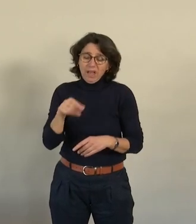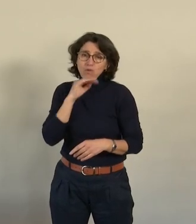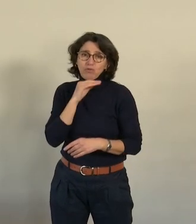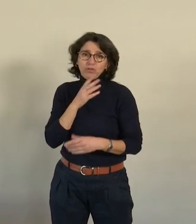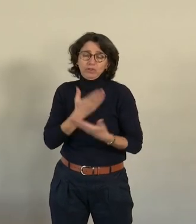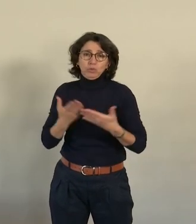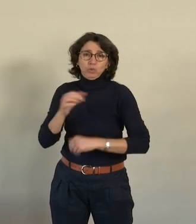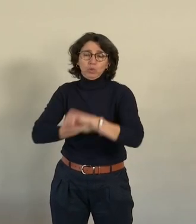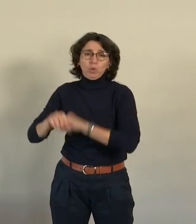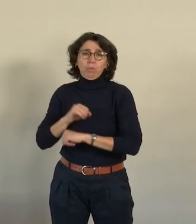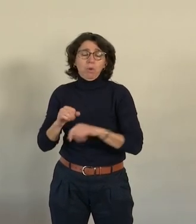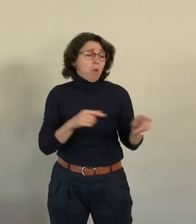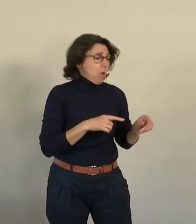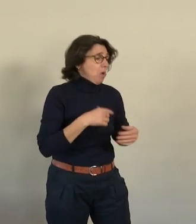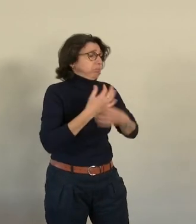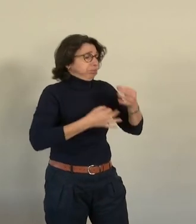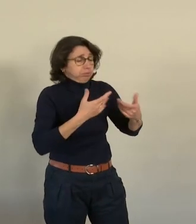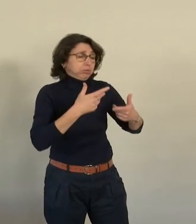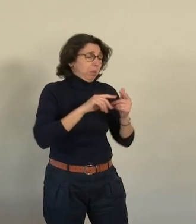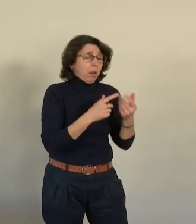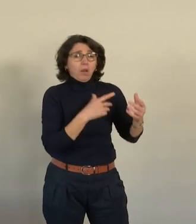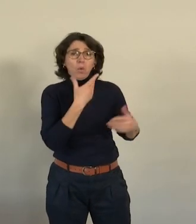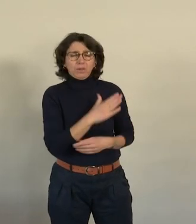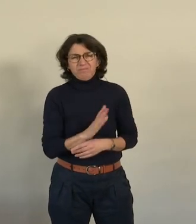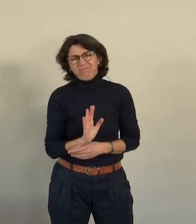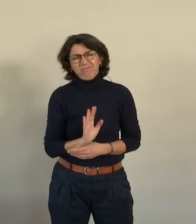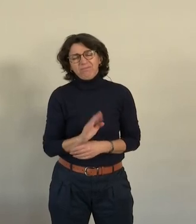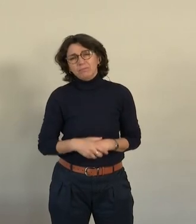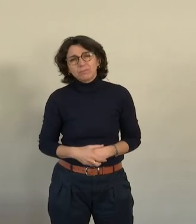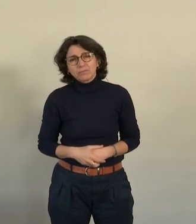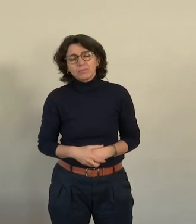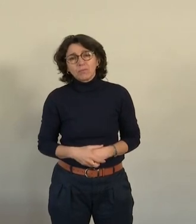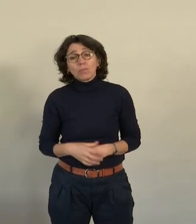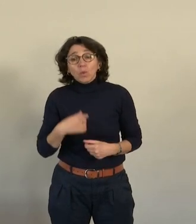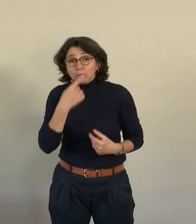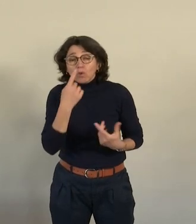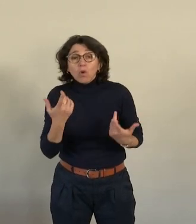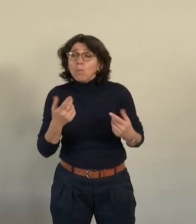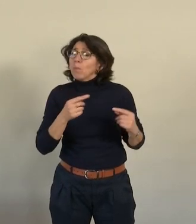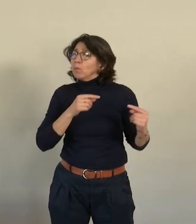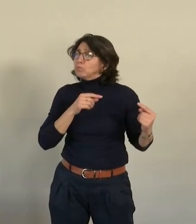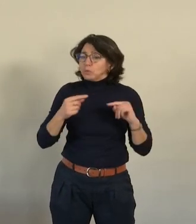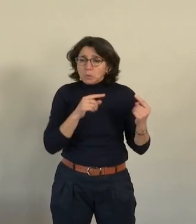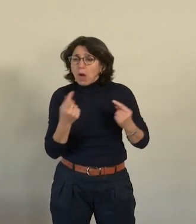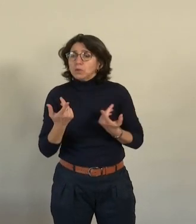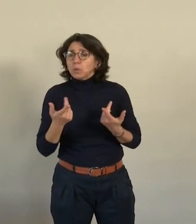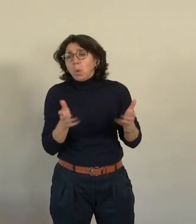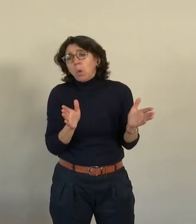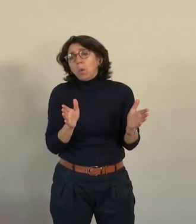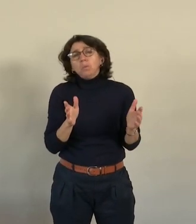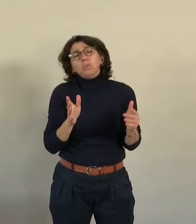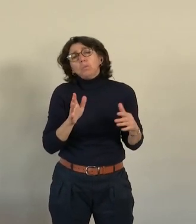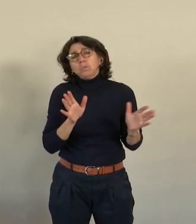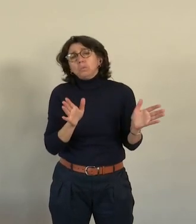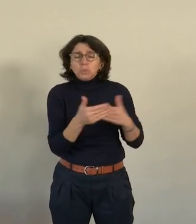que de délibérer d'une façon cadre voilà je pense que d'ailleurs je crois que ces délibération cadres elles ont pour objet elles